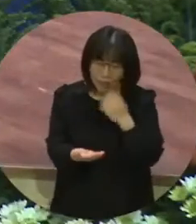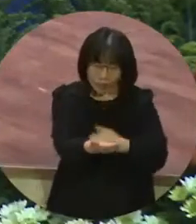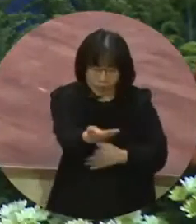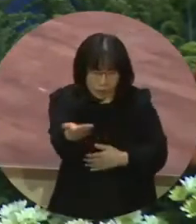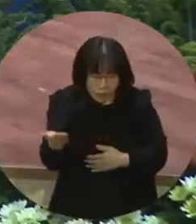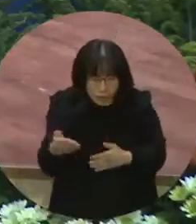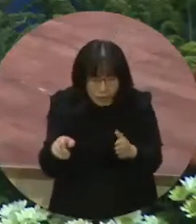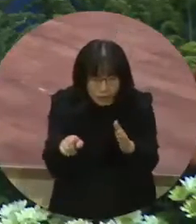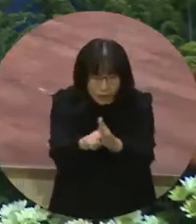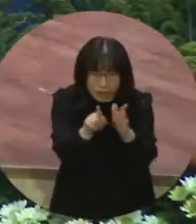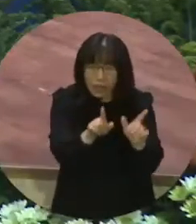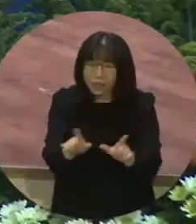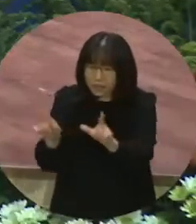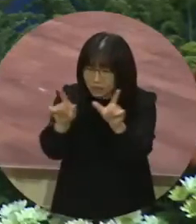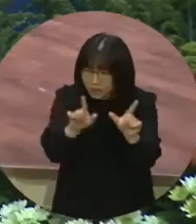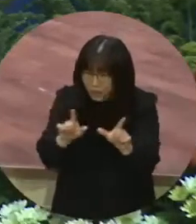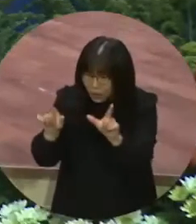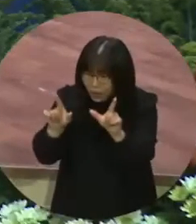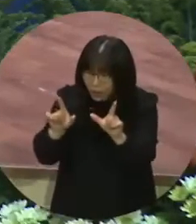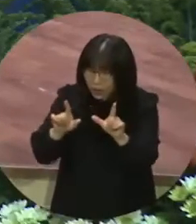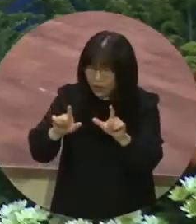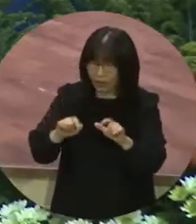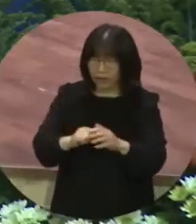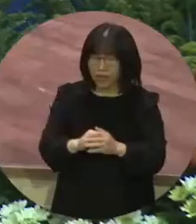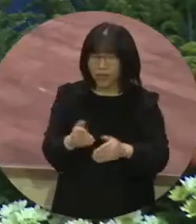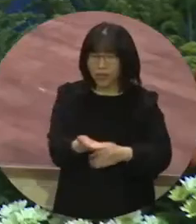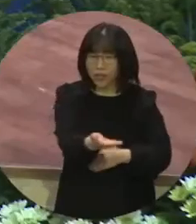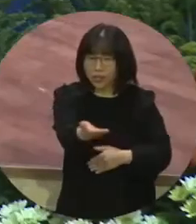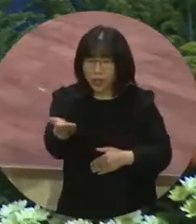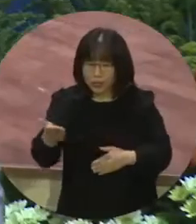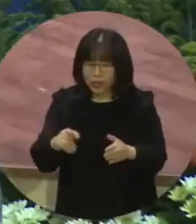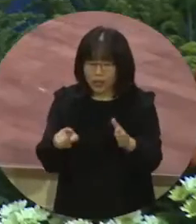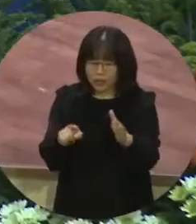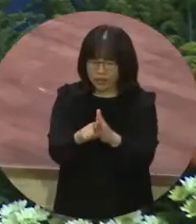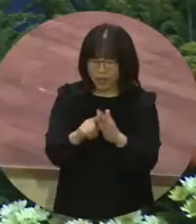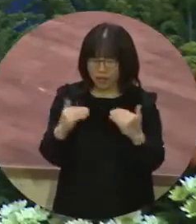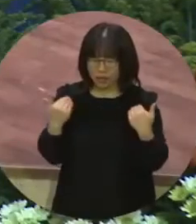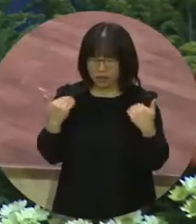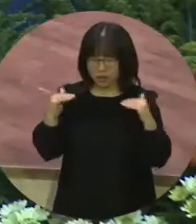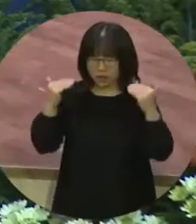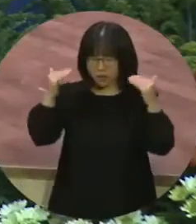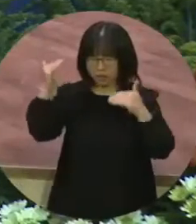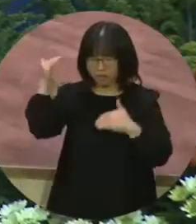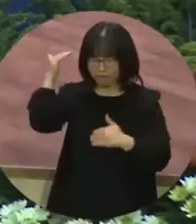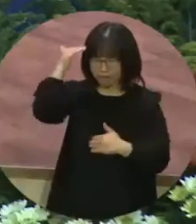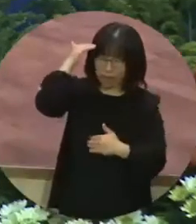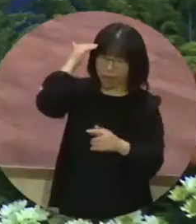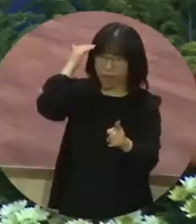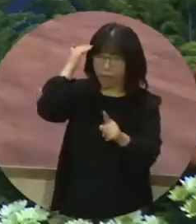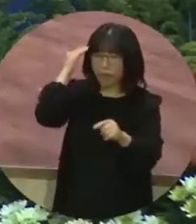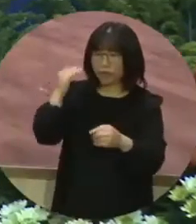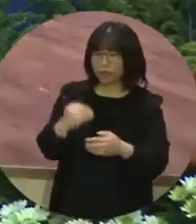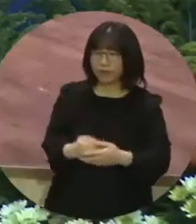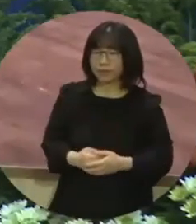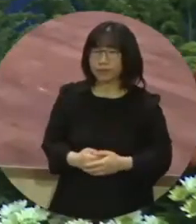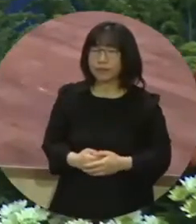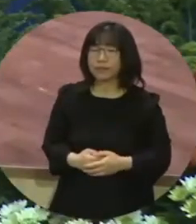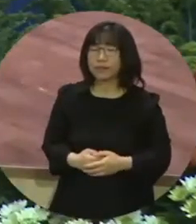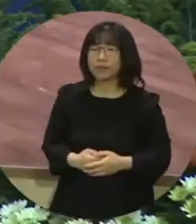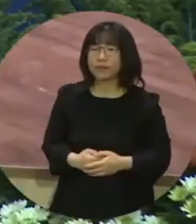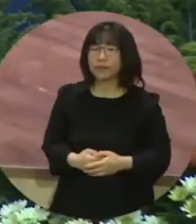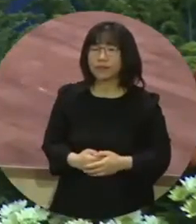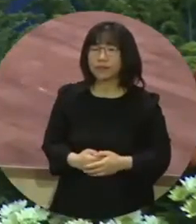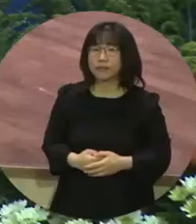신앙생활 하는데도요, 영적인 이 성장을 방해하고 응답받지 못하게 하는 가장 큰 요소가 뭐냐?